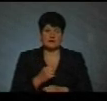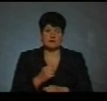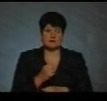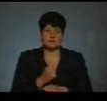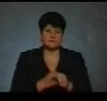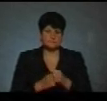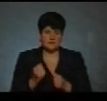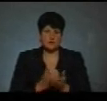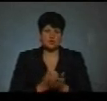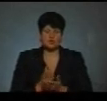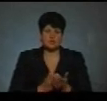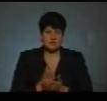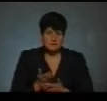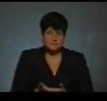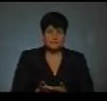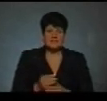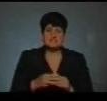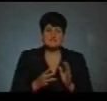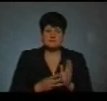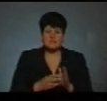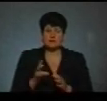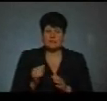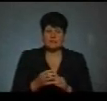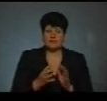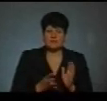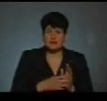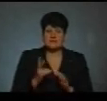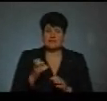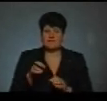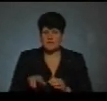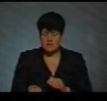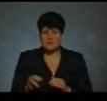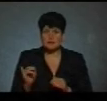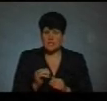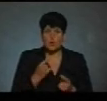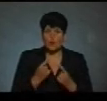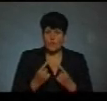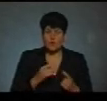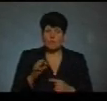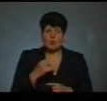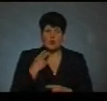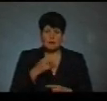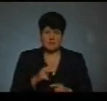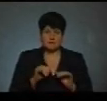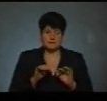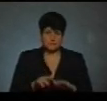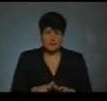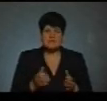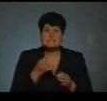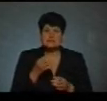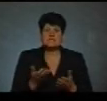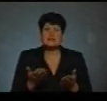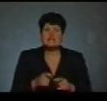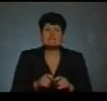богослужінь, власне, в ніч з 18 на 19 квітня. І говоримо ми про кримінальні провадження. Скажіть, які